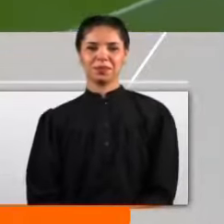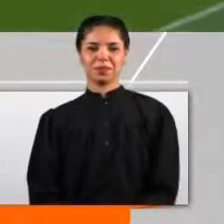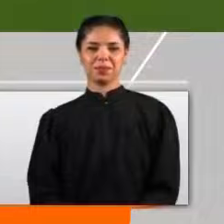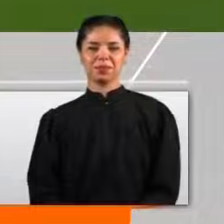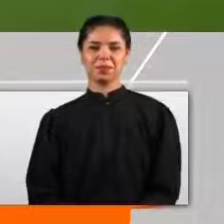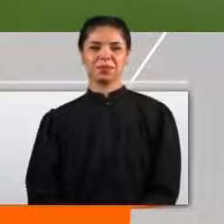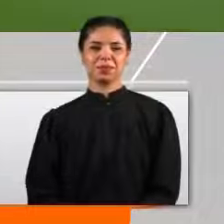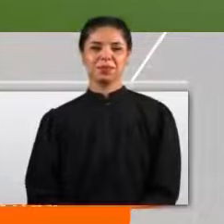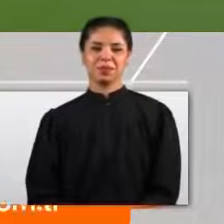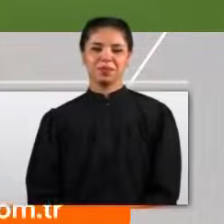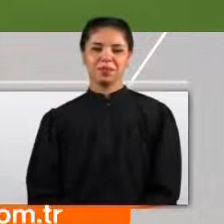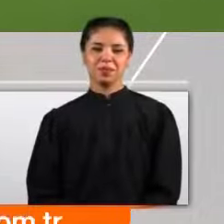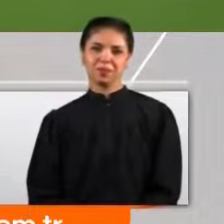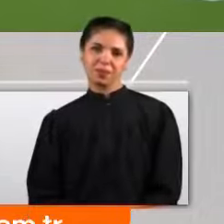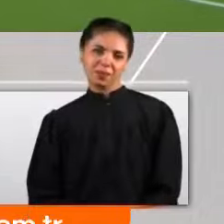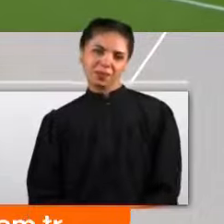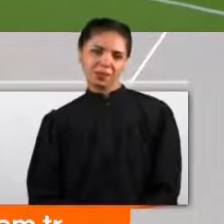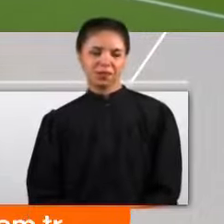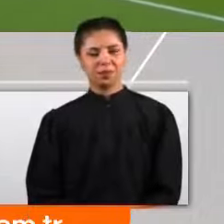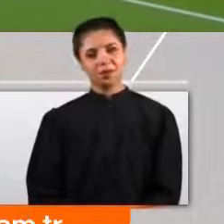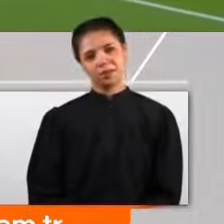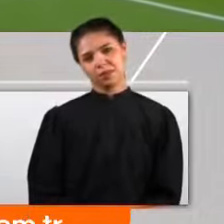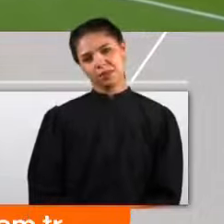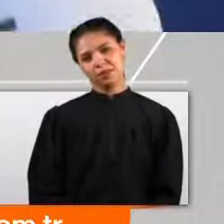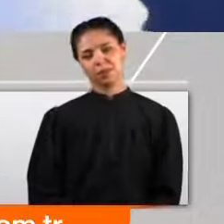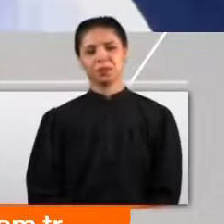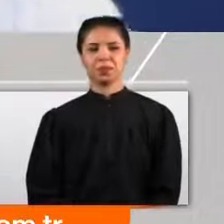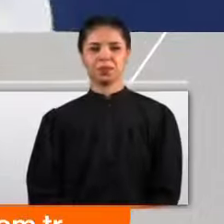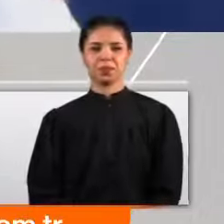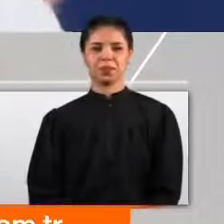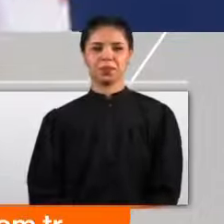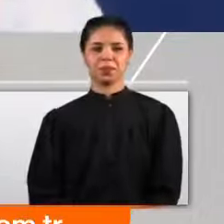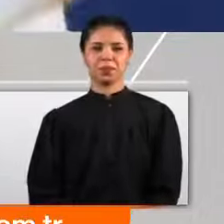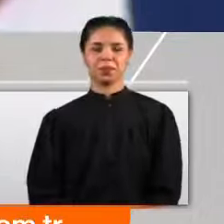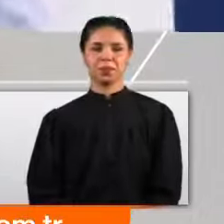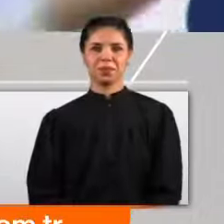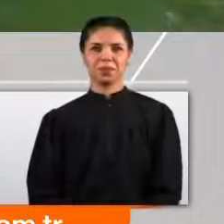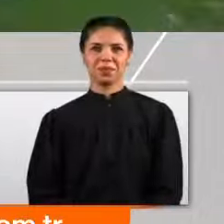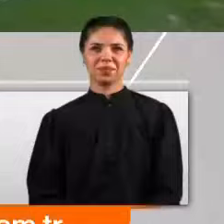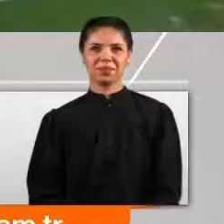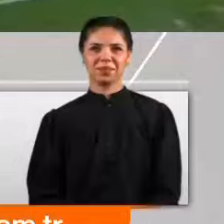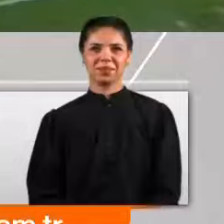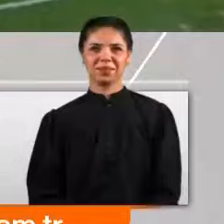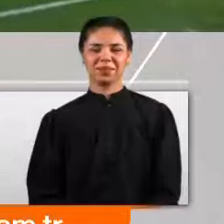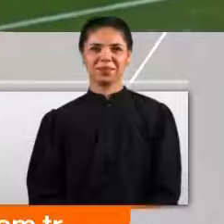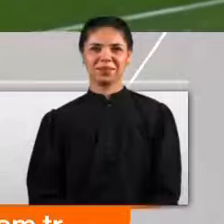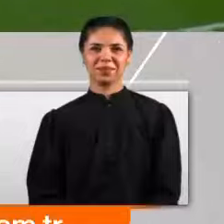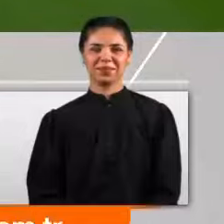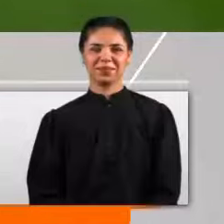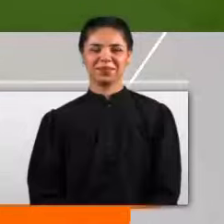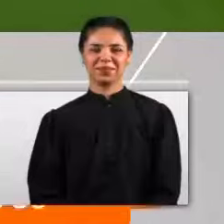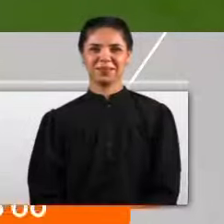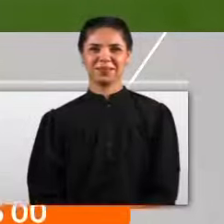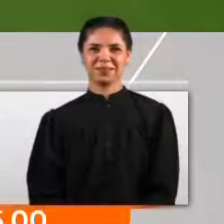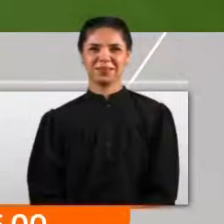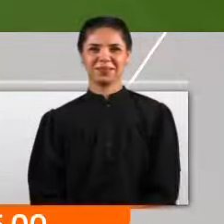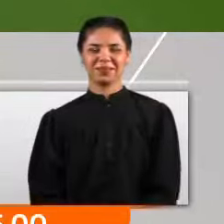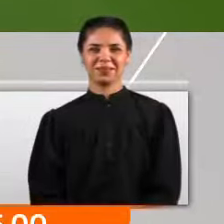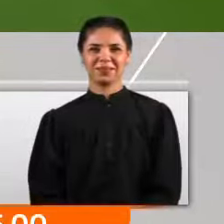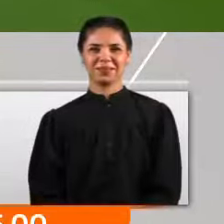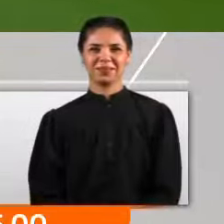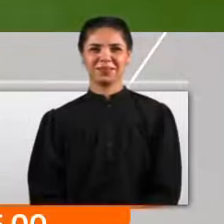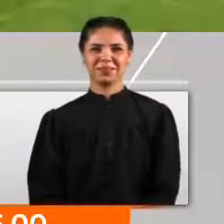yener miyiz? Bu sefer yeneriz. Tek temennimiz Türkiye milli takımının gruplardan çıkması ilk önce. İnşallah finale kadar gider. Yani inşallah burada bir